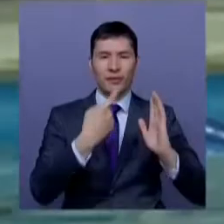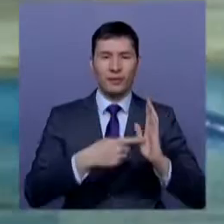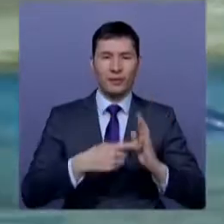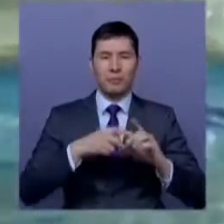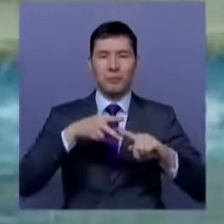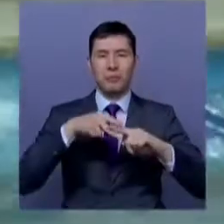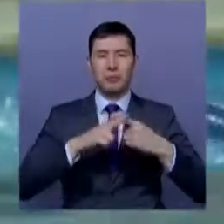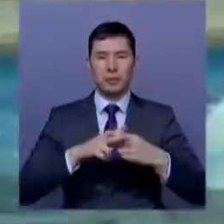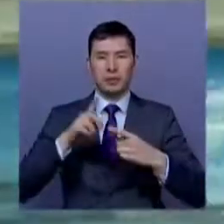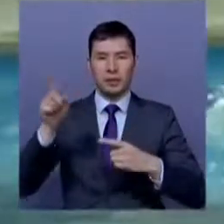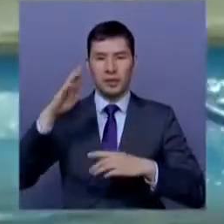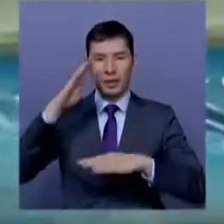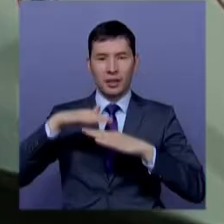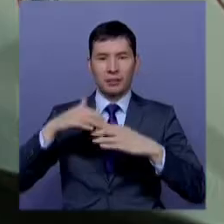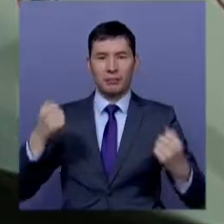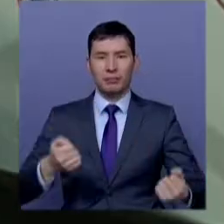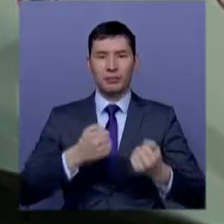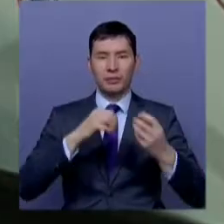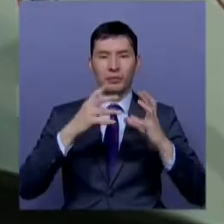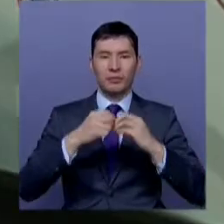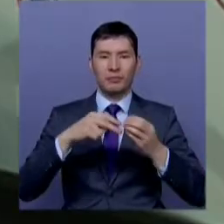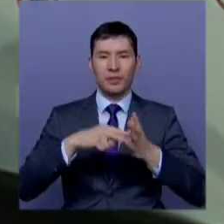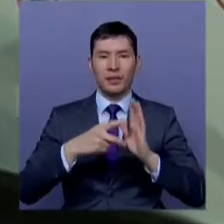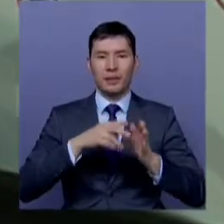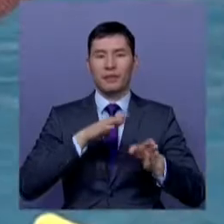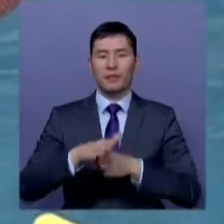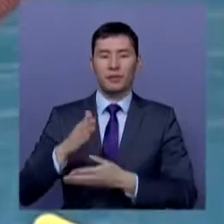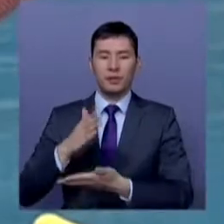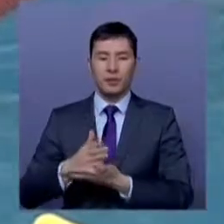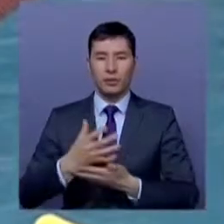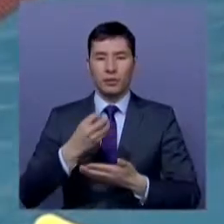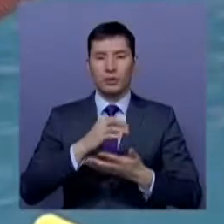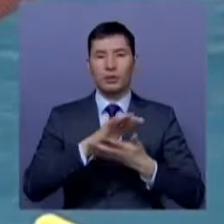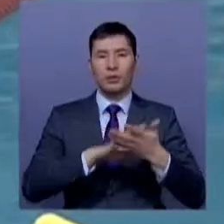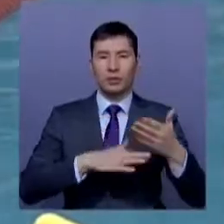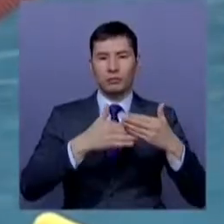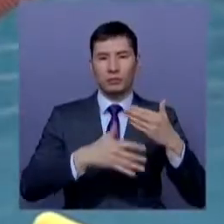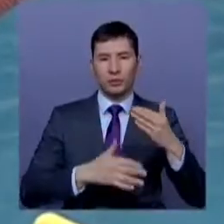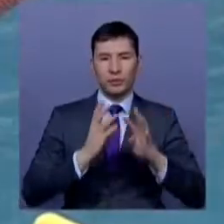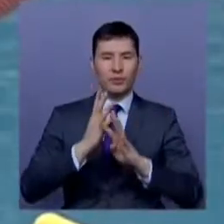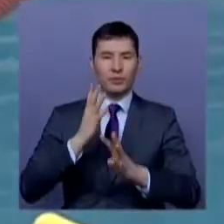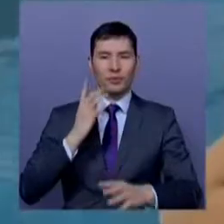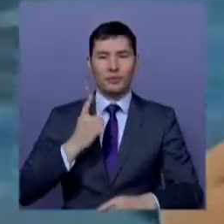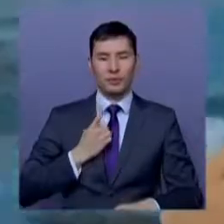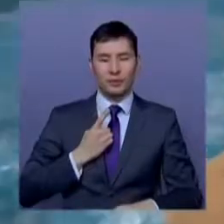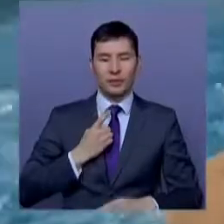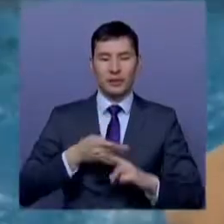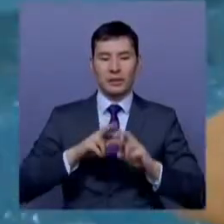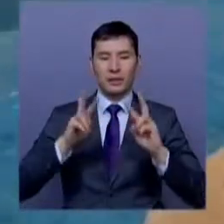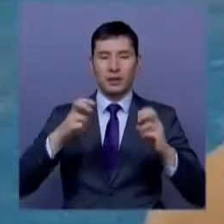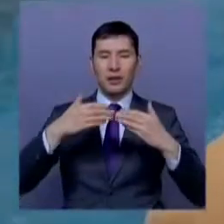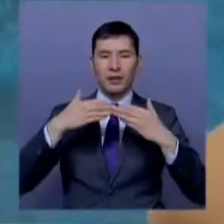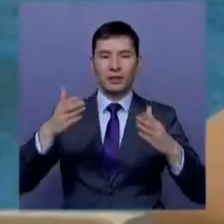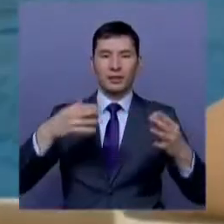жартысынан көбі әкімдіктің қолдауымен жүзеге асырылды. Қалған мәселелерде өз кезегімен қарастырылып жатыр. Мұндай ашық микрофон форматында